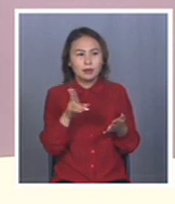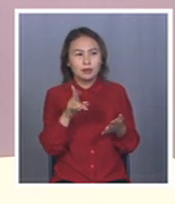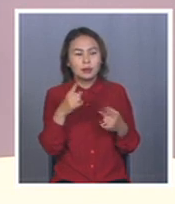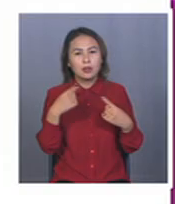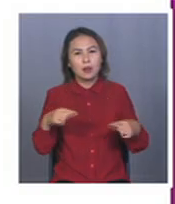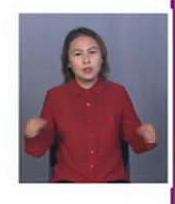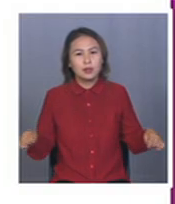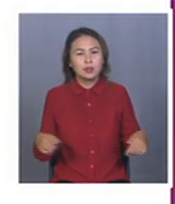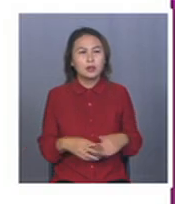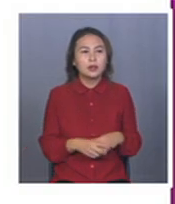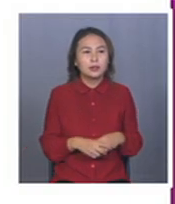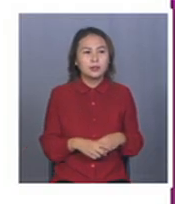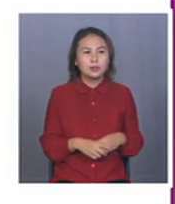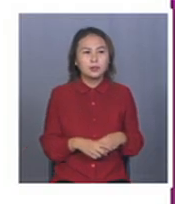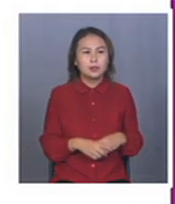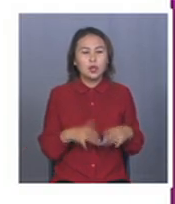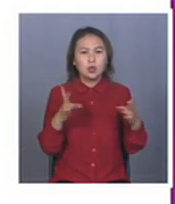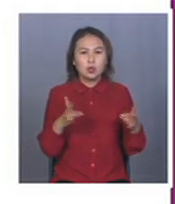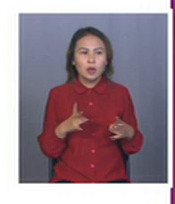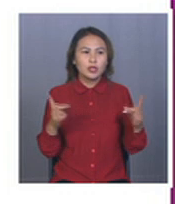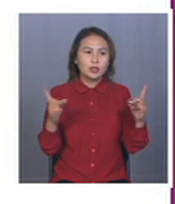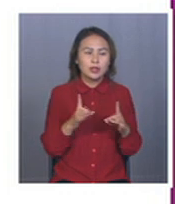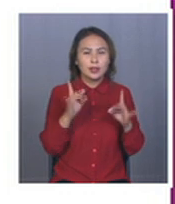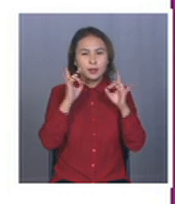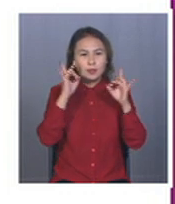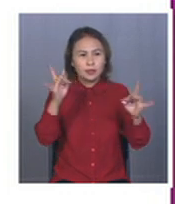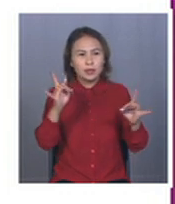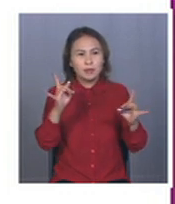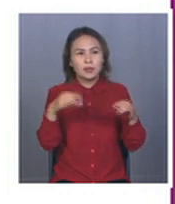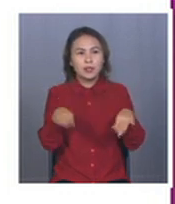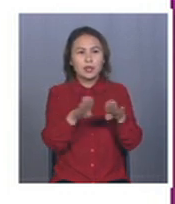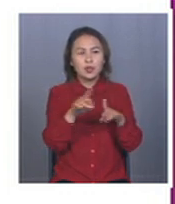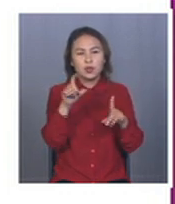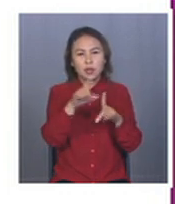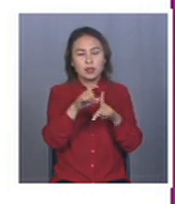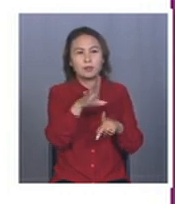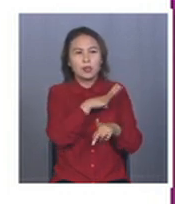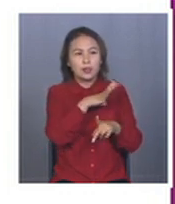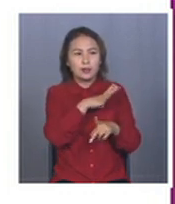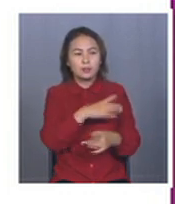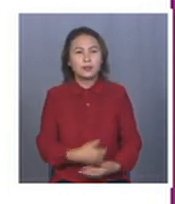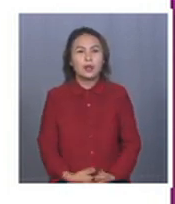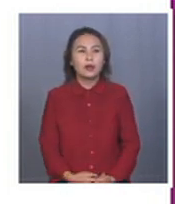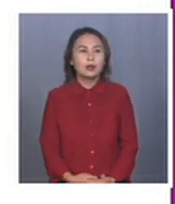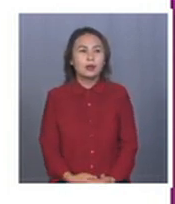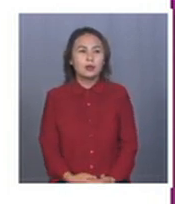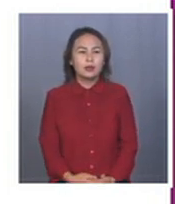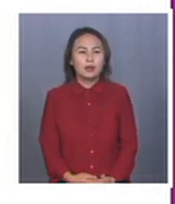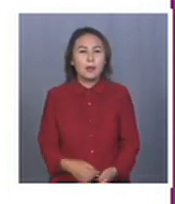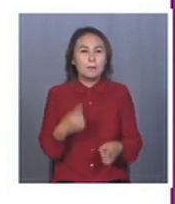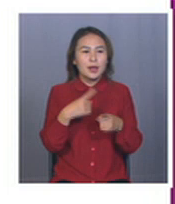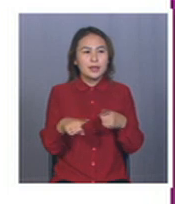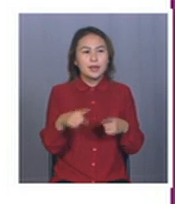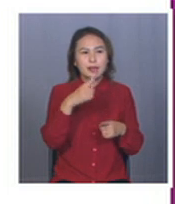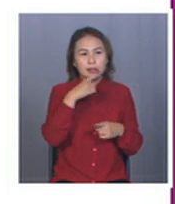басқалар. Жуан жіңішке дауысты дыбыстар мынадай сөздерде араласып келеді. Басқа